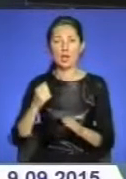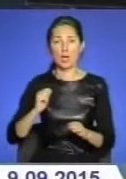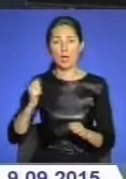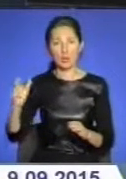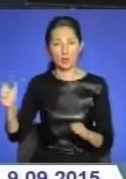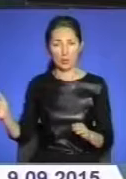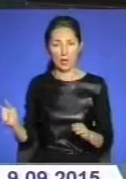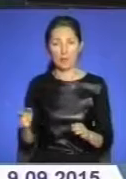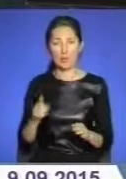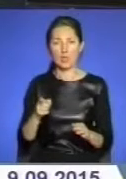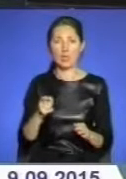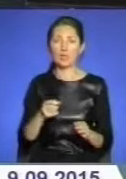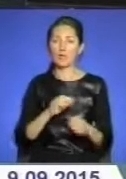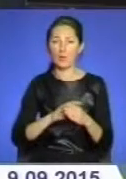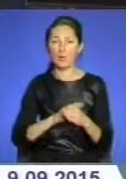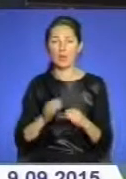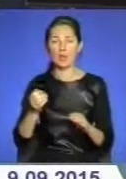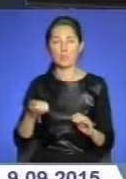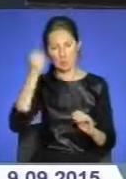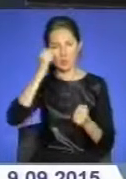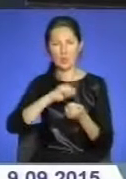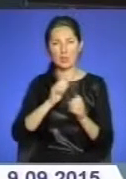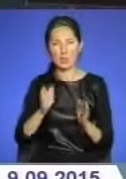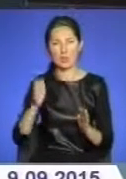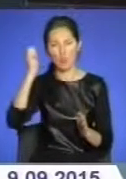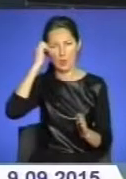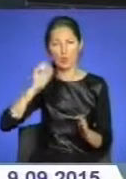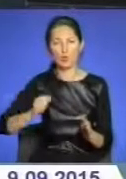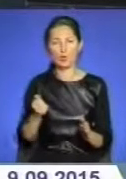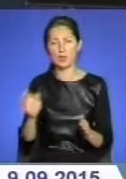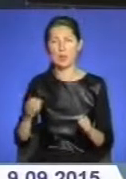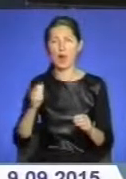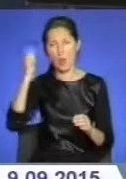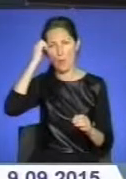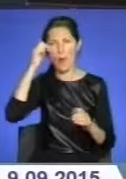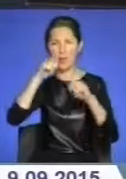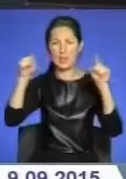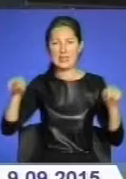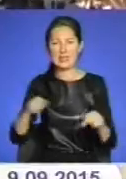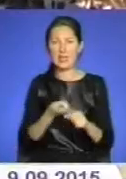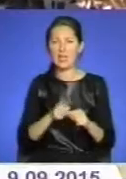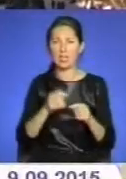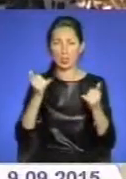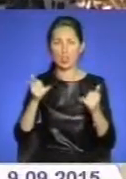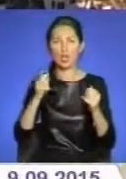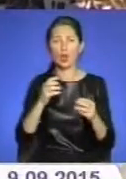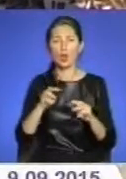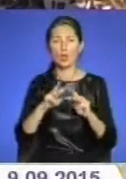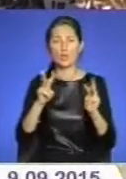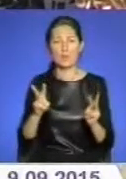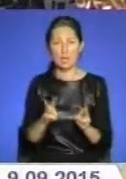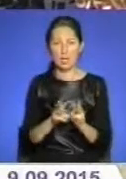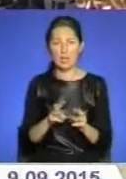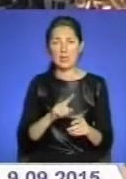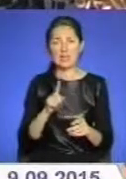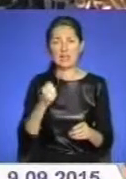лише у пам'яті друзів, а й на пам'ятному знакові, який сьогодні освятили. З подробицями Олена Брода. За тебе, рідна